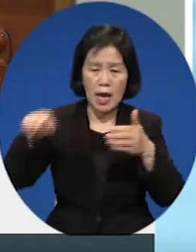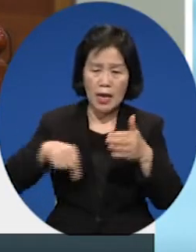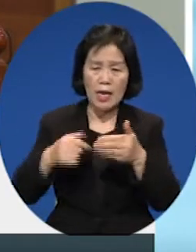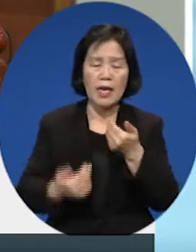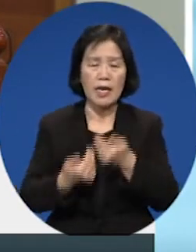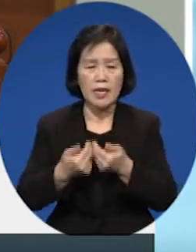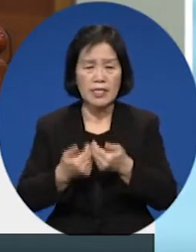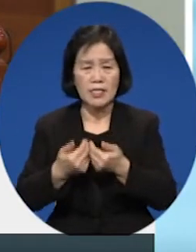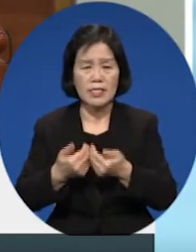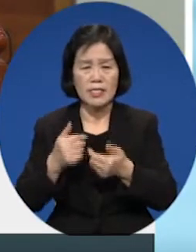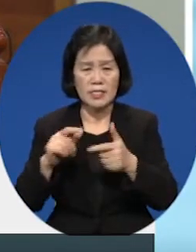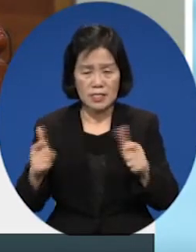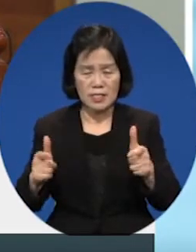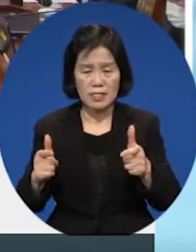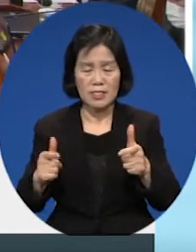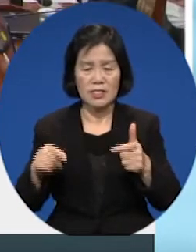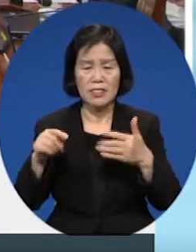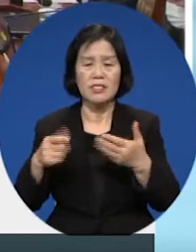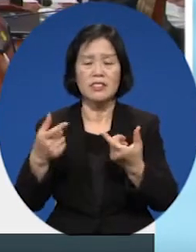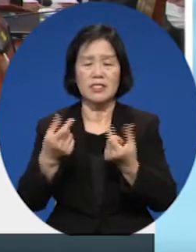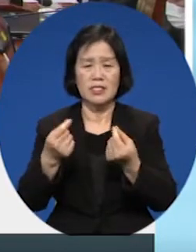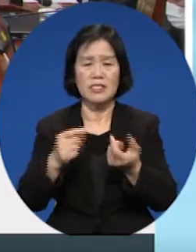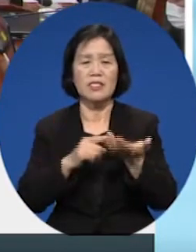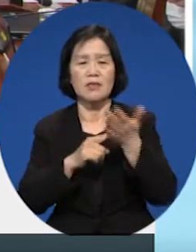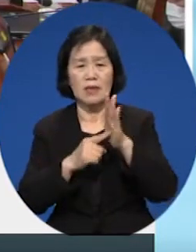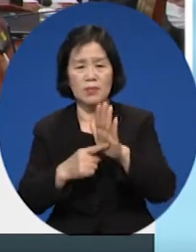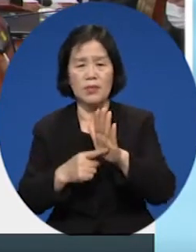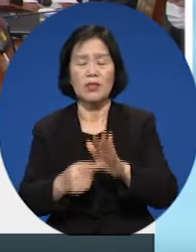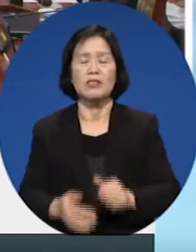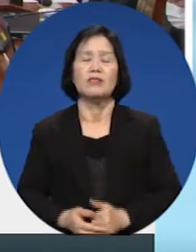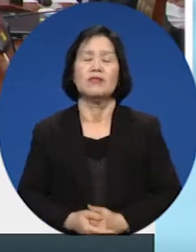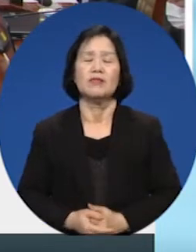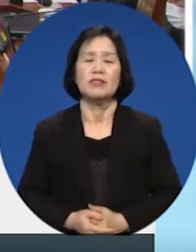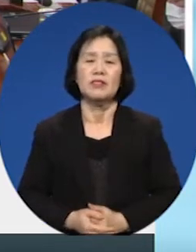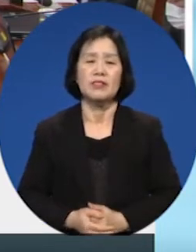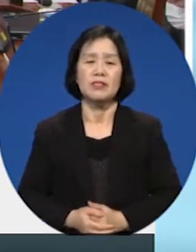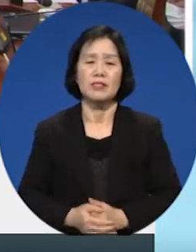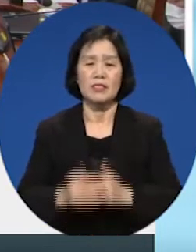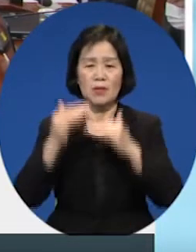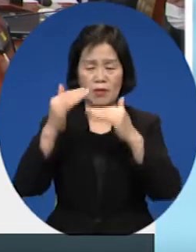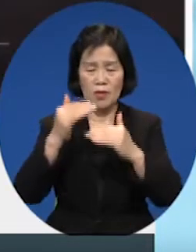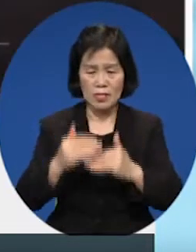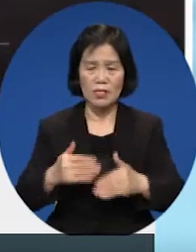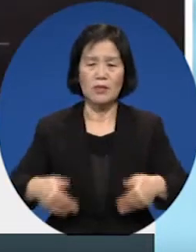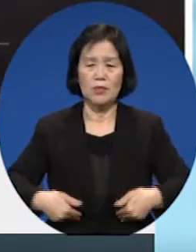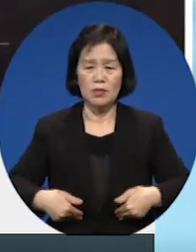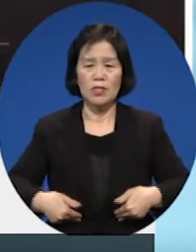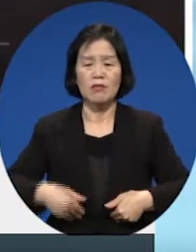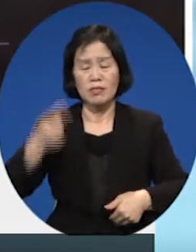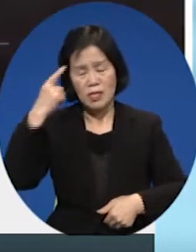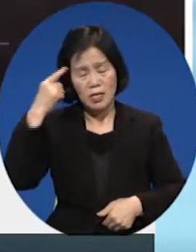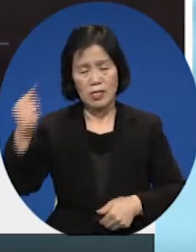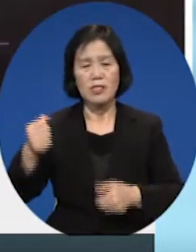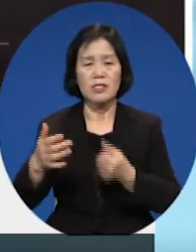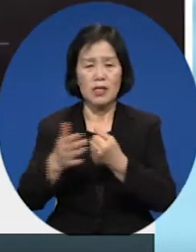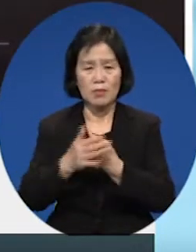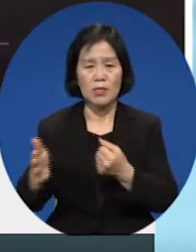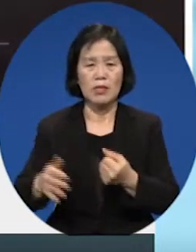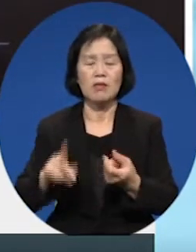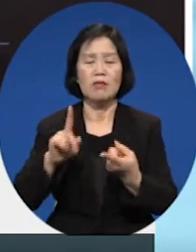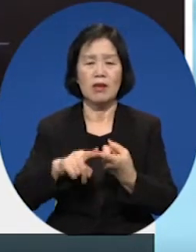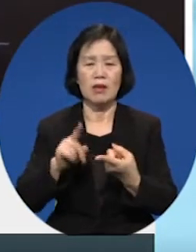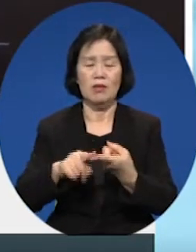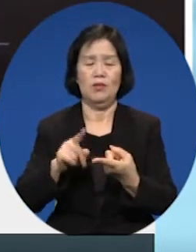이런것들은 이런 방식으로 바깥으로 발표를 하는 겁니다 사실은 그런 과정들 좀 밟아야 되겠다 이렇게 생각을 한 것 같아요 잡을 땐 뭐 그대로